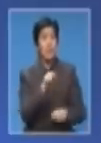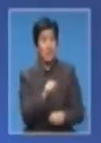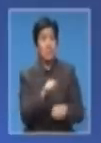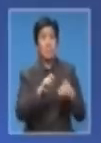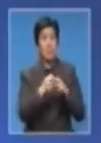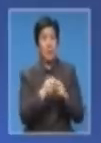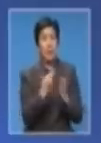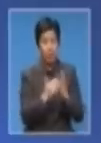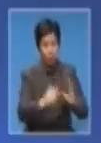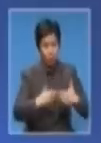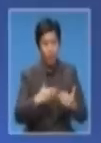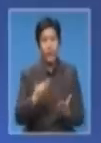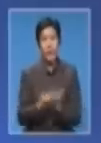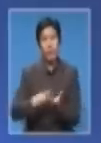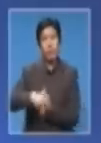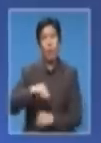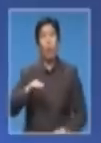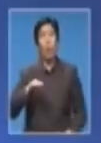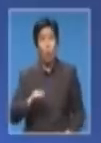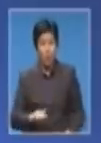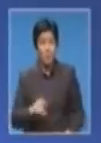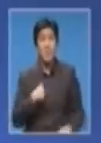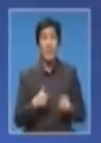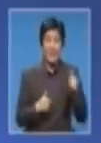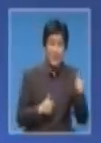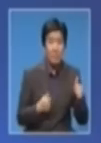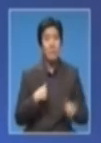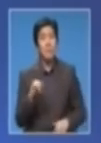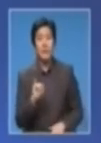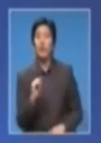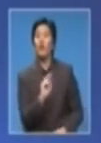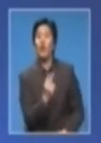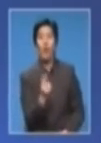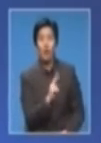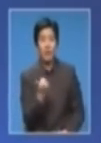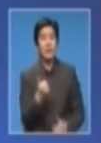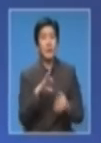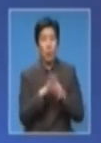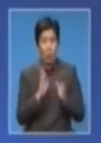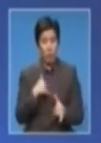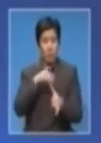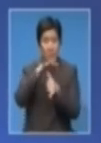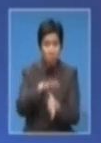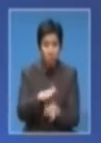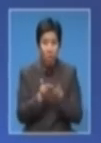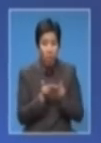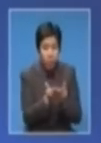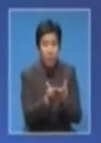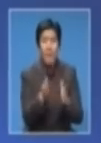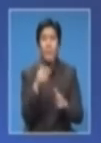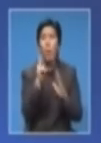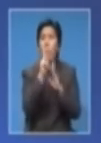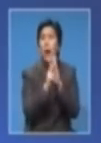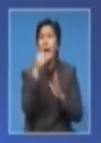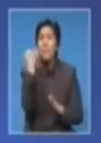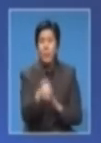ำให้รายได้ของประเทศลดลงอีกมันมีทั้งวิกฤตโอกาสนะครับปัญหาการค้ามนุษย์ก็โผล่เข้ามาอีกนะทำมงผิดกฎหมาย